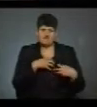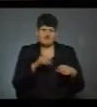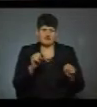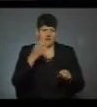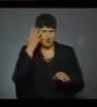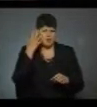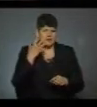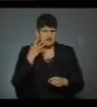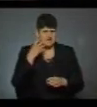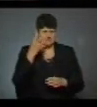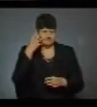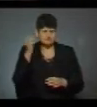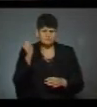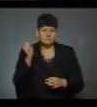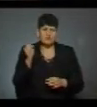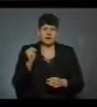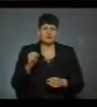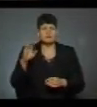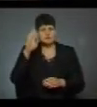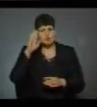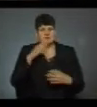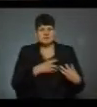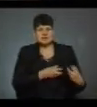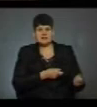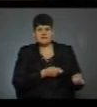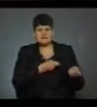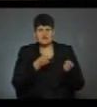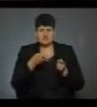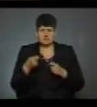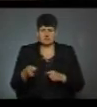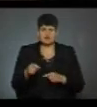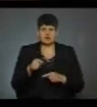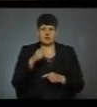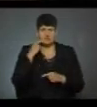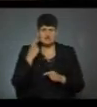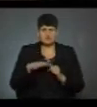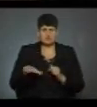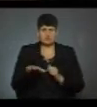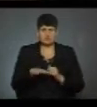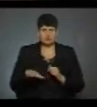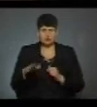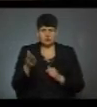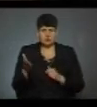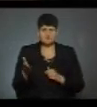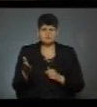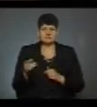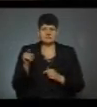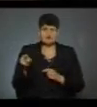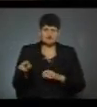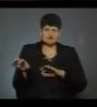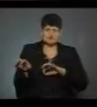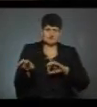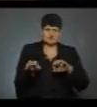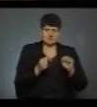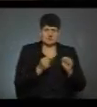обличчя. Побратими виносили його через російські блокпости на російську територію, на окуповану. Звідти вивезли його в